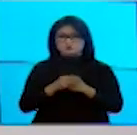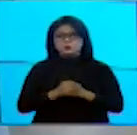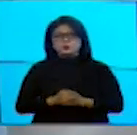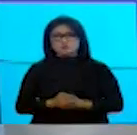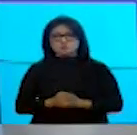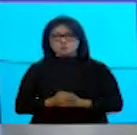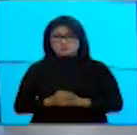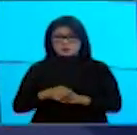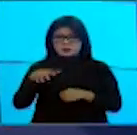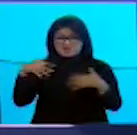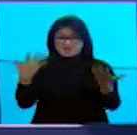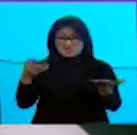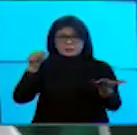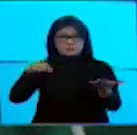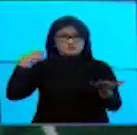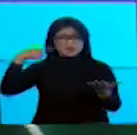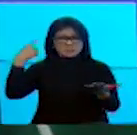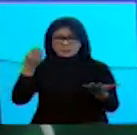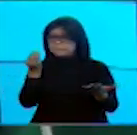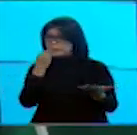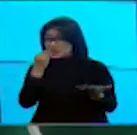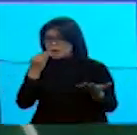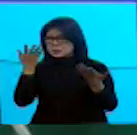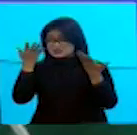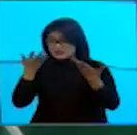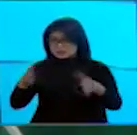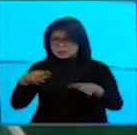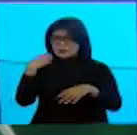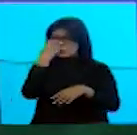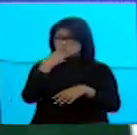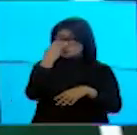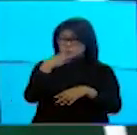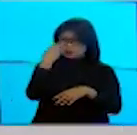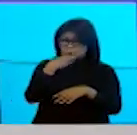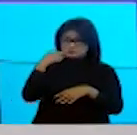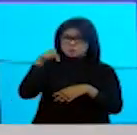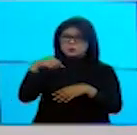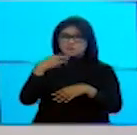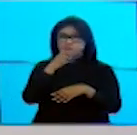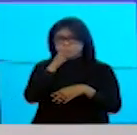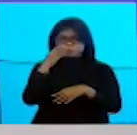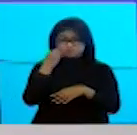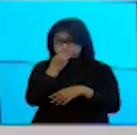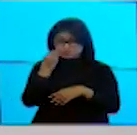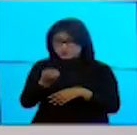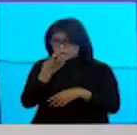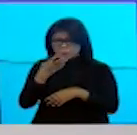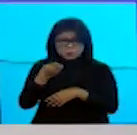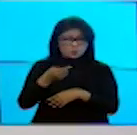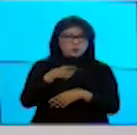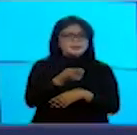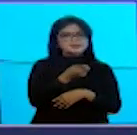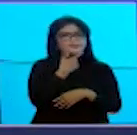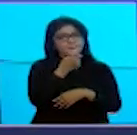membersihkan gigi, berkumur. Terus kemudian nyamil makanan apa kita berkumur. Itu